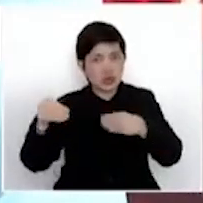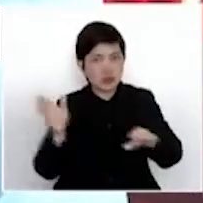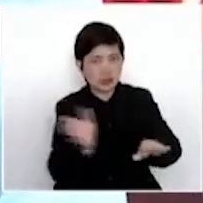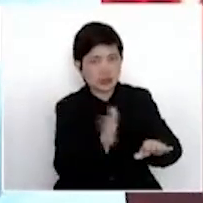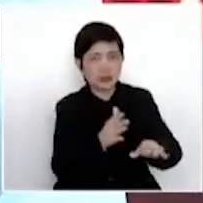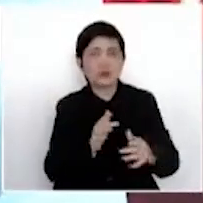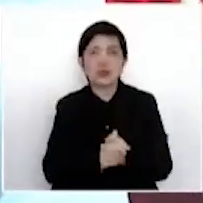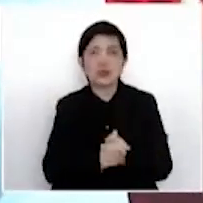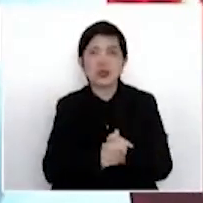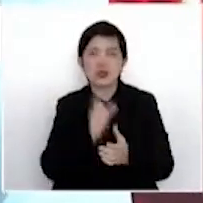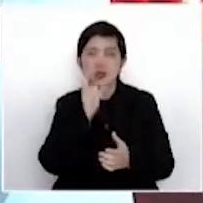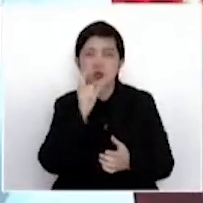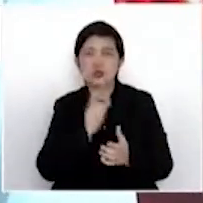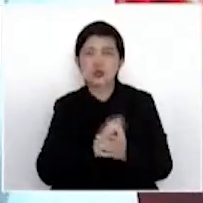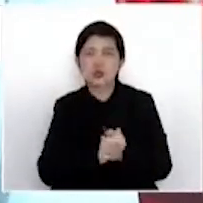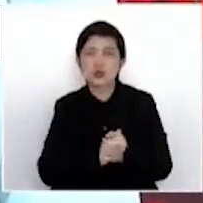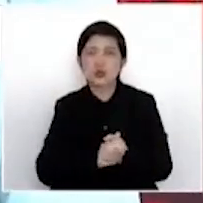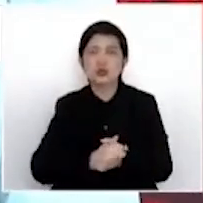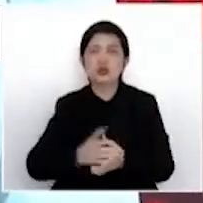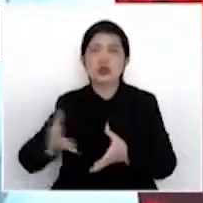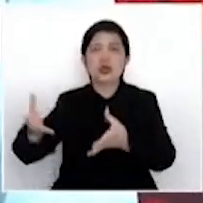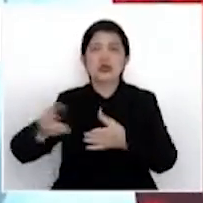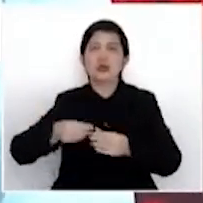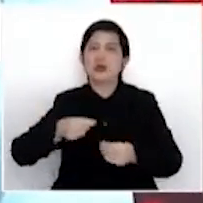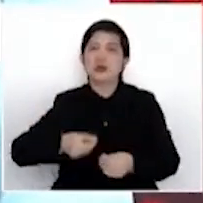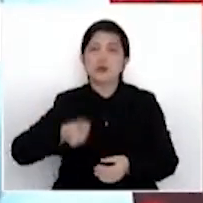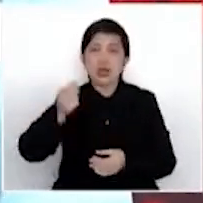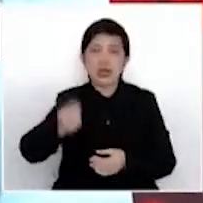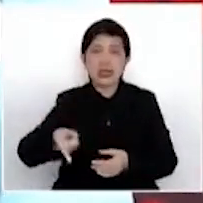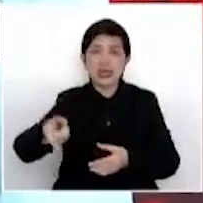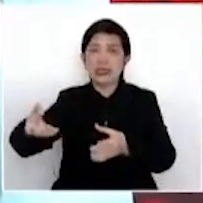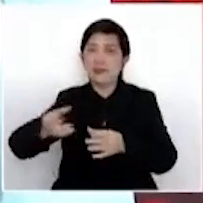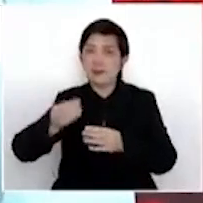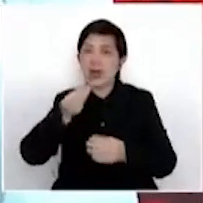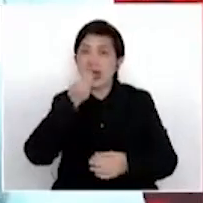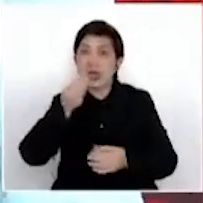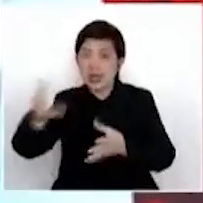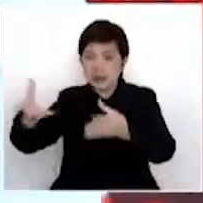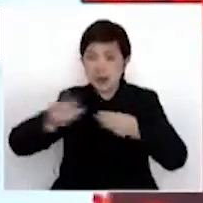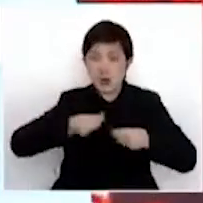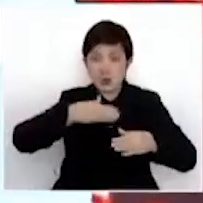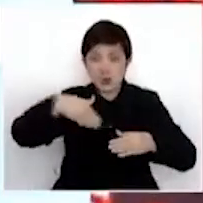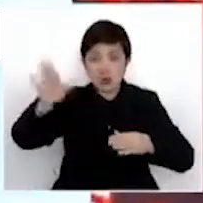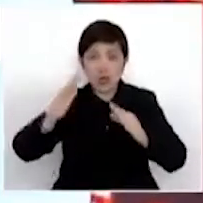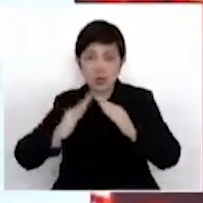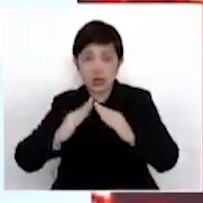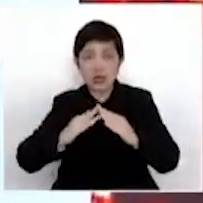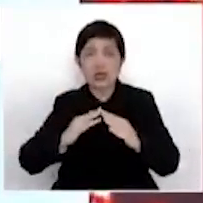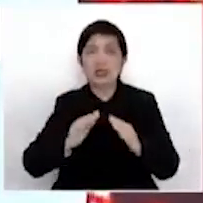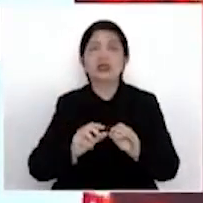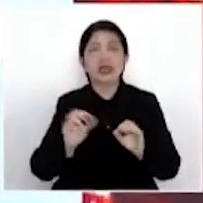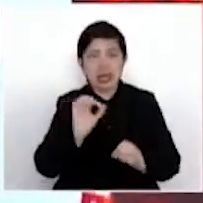takeaway tidak ada lagi pb1 selama ini 10% dan kemudian untuk pegawai negeri yang dibawah